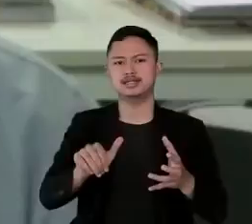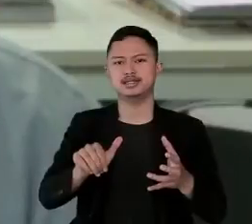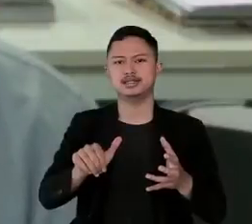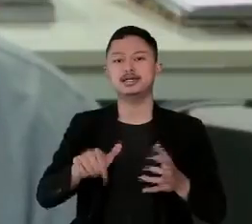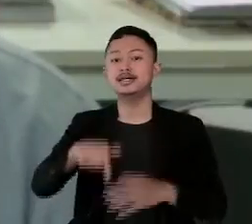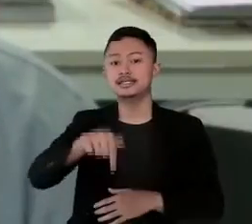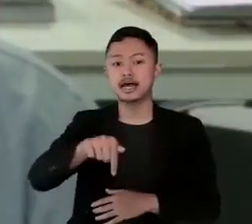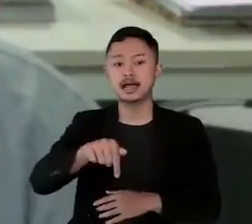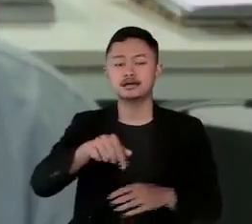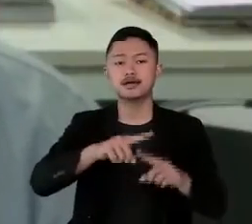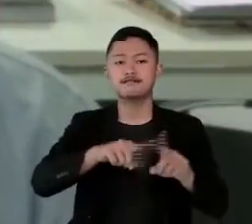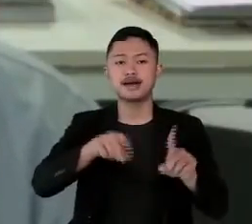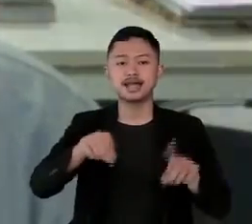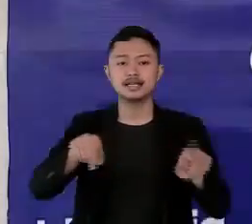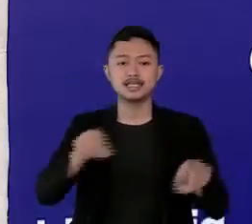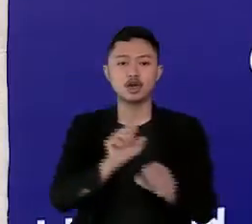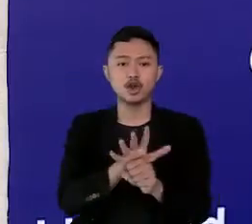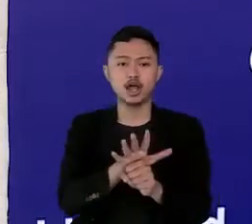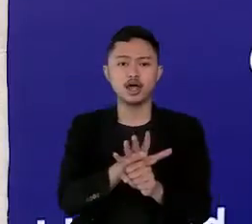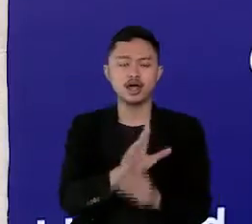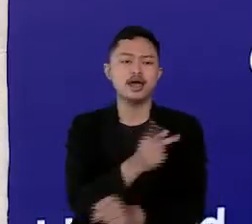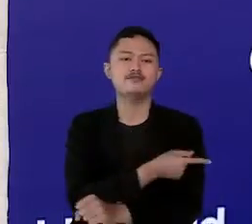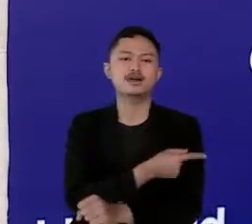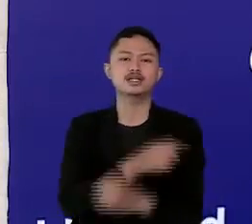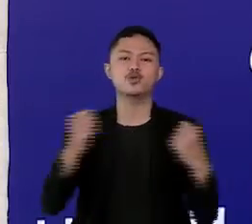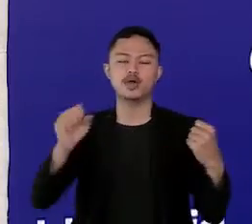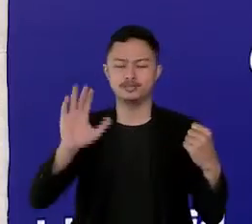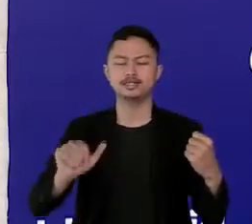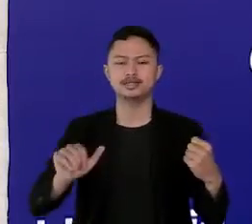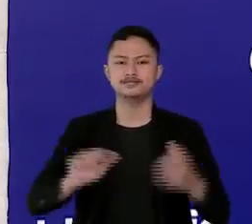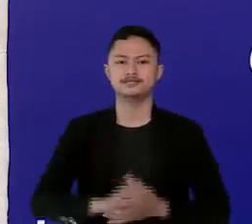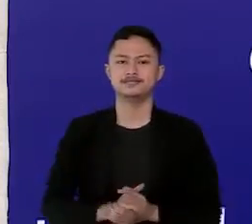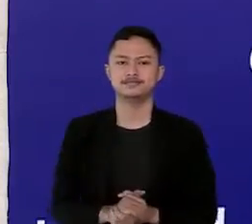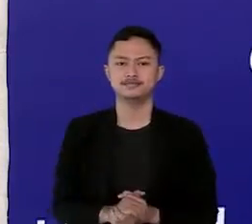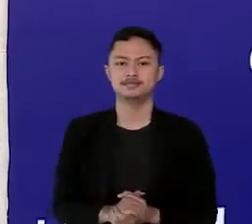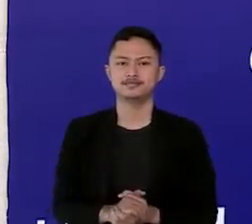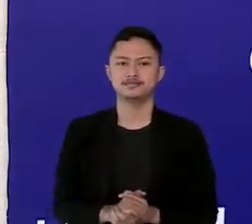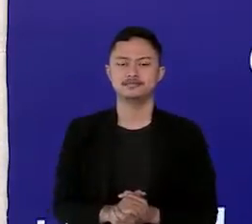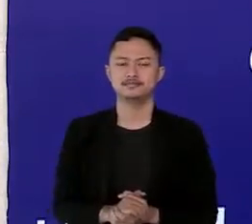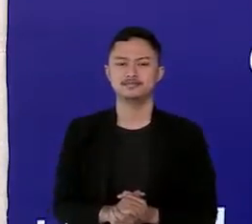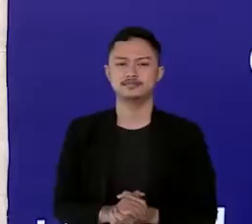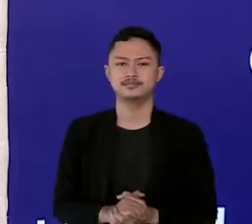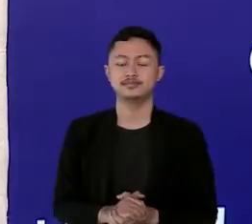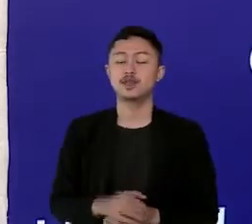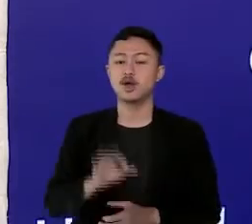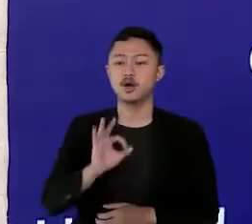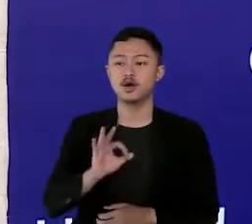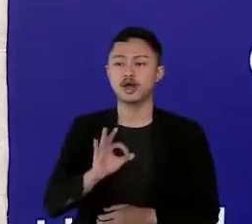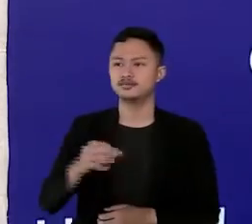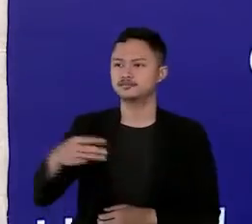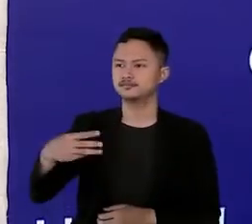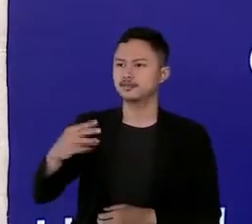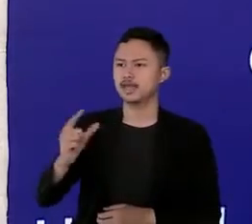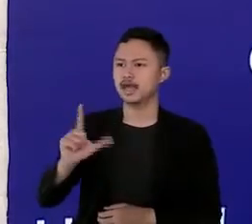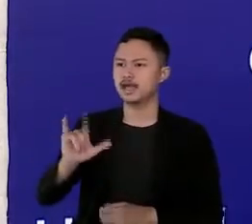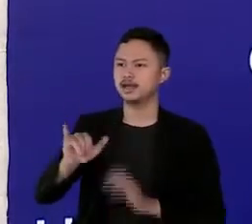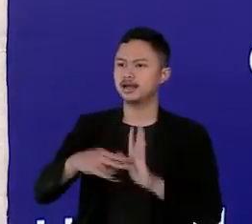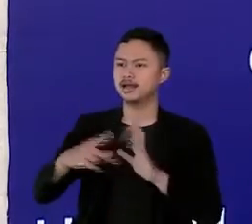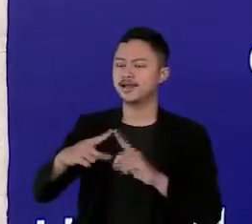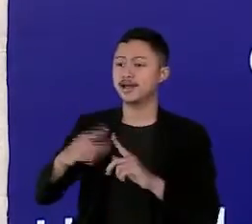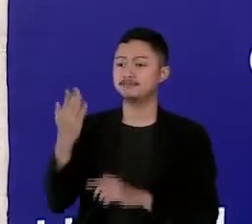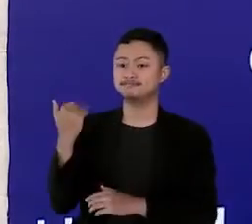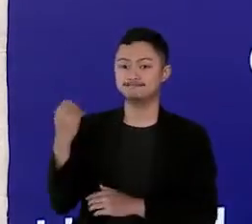biasa Oke Baik terima kasih produk update-nya saya bertanya ke dokter Erlina sekarang tadi disebut Prof